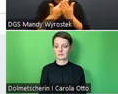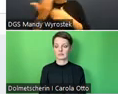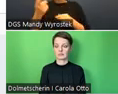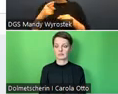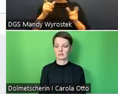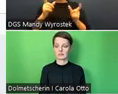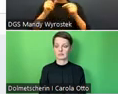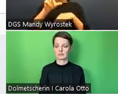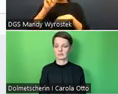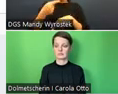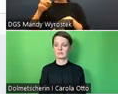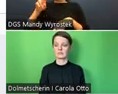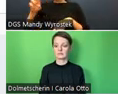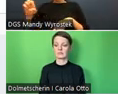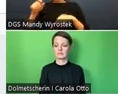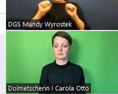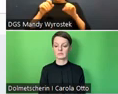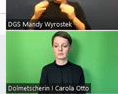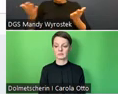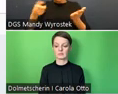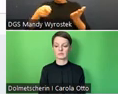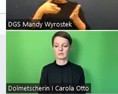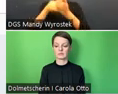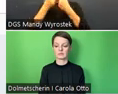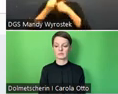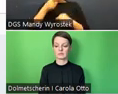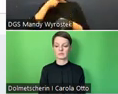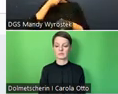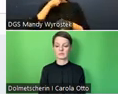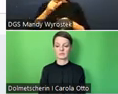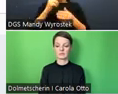jetzt zu lang, das bis zum Ende zu machen.